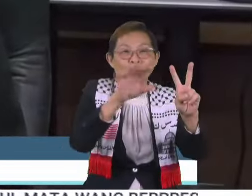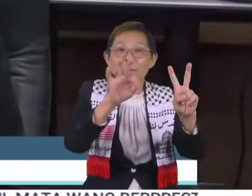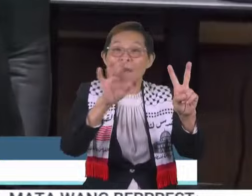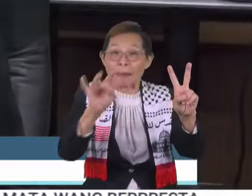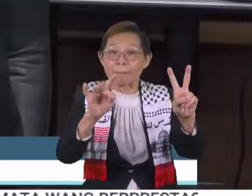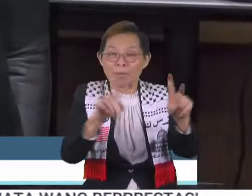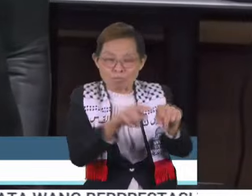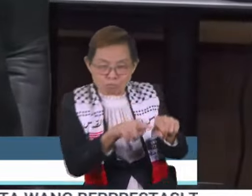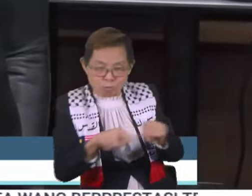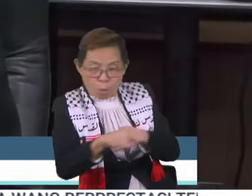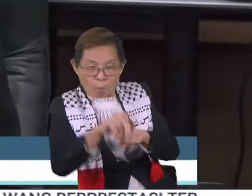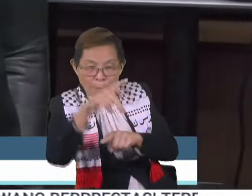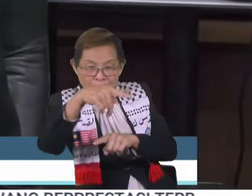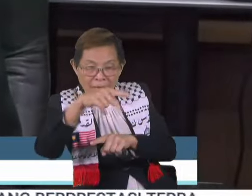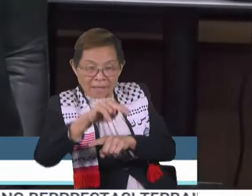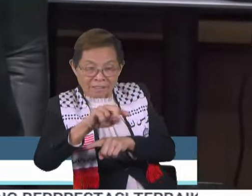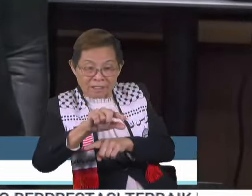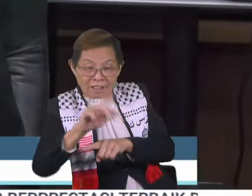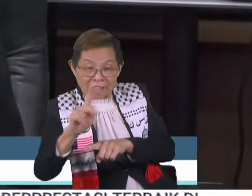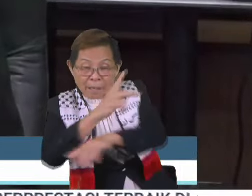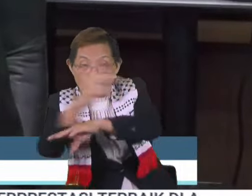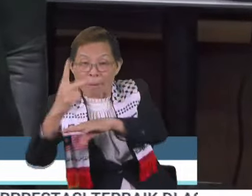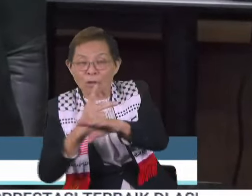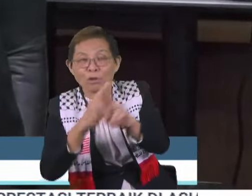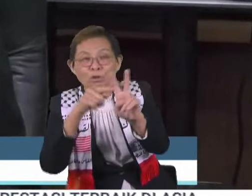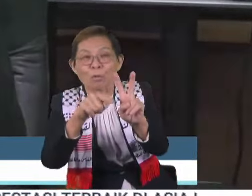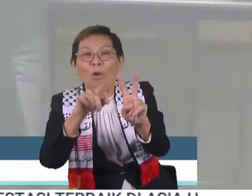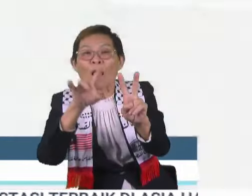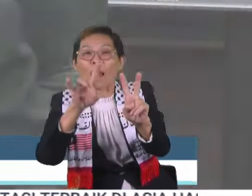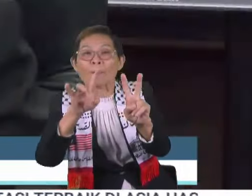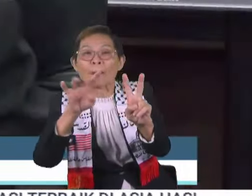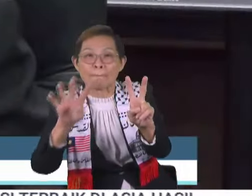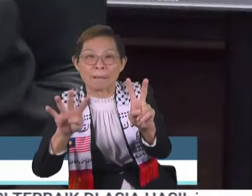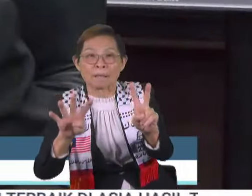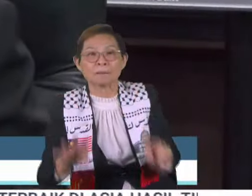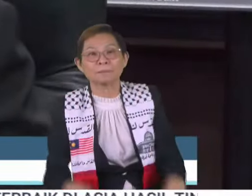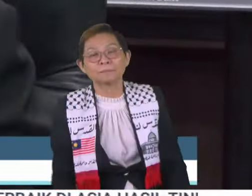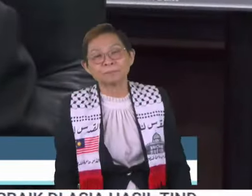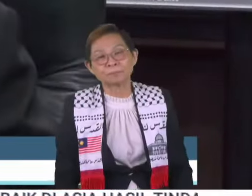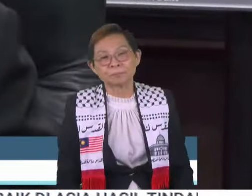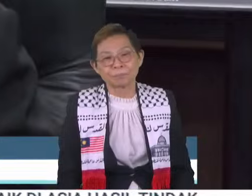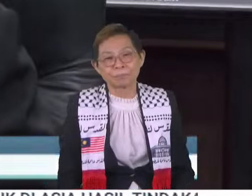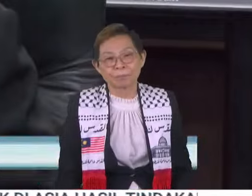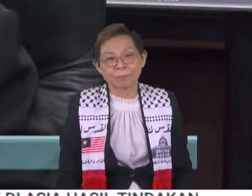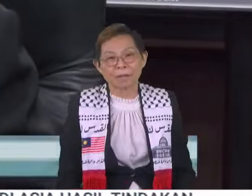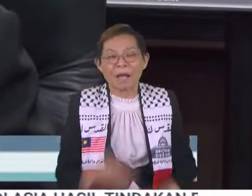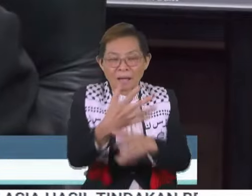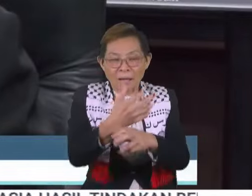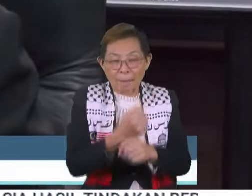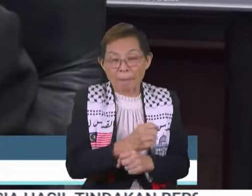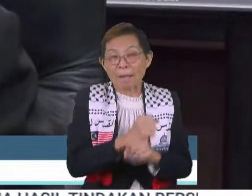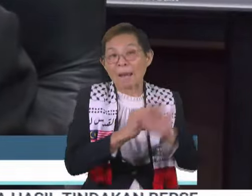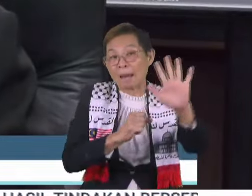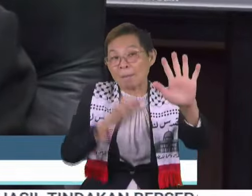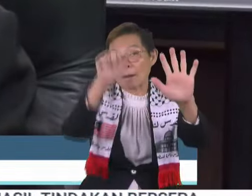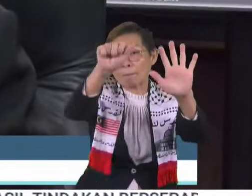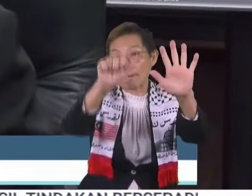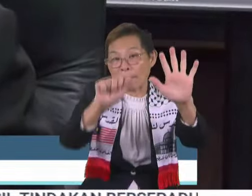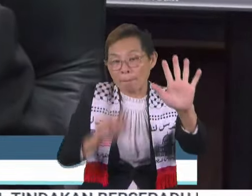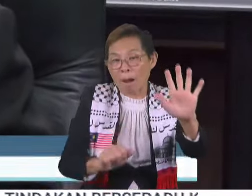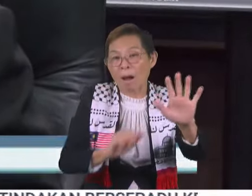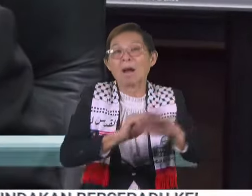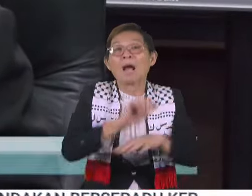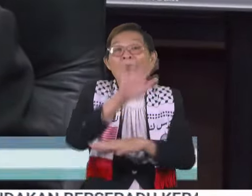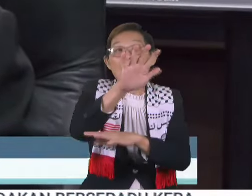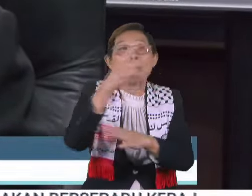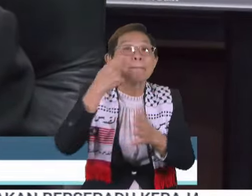2.98 turut mengatasi PNGK kebangsaan 2.84. Yang mendapat 5A dalam kelima-lima